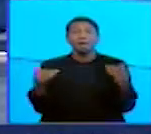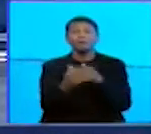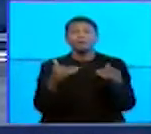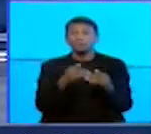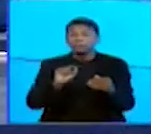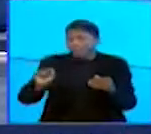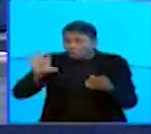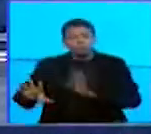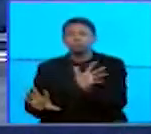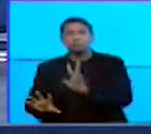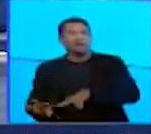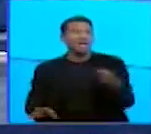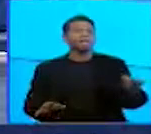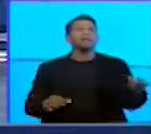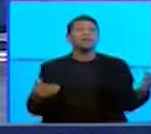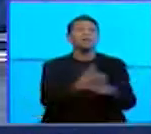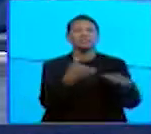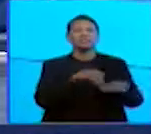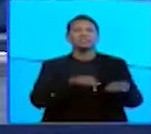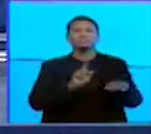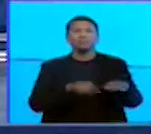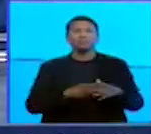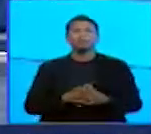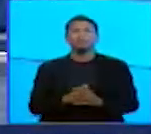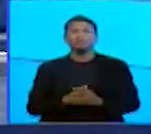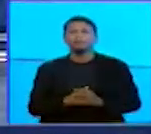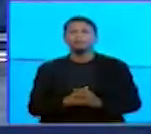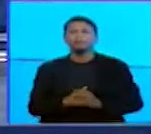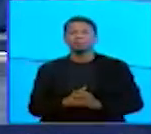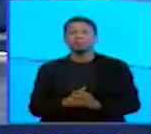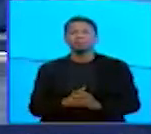taman disiapkan untuk sekolah tatap muka siswa SMP di Madiun.